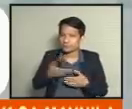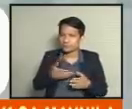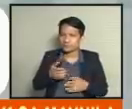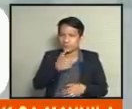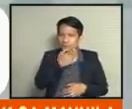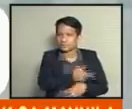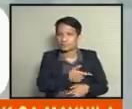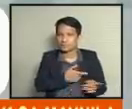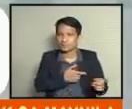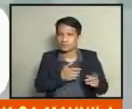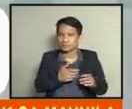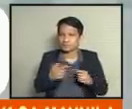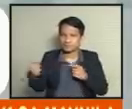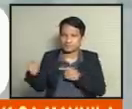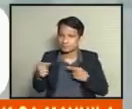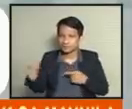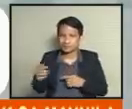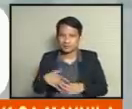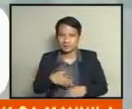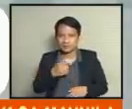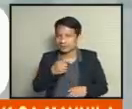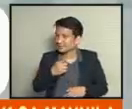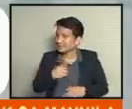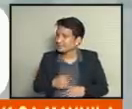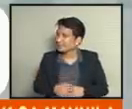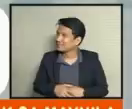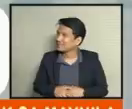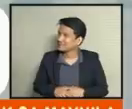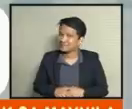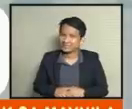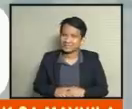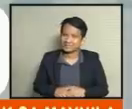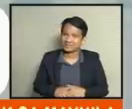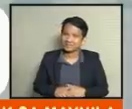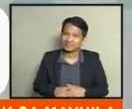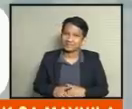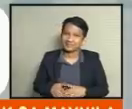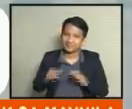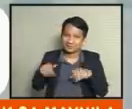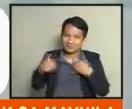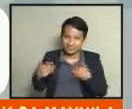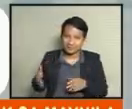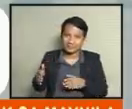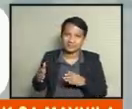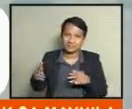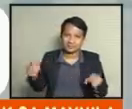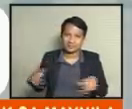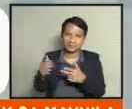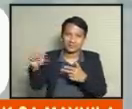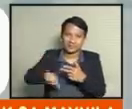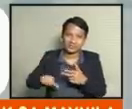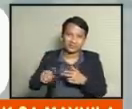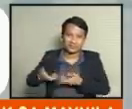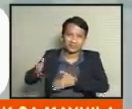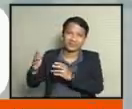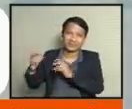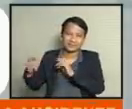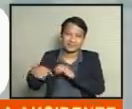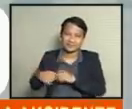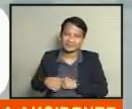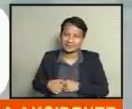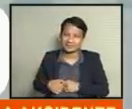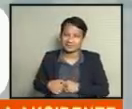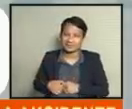malas daw po pag inaaway. Huwag ka nang maingay. Pero pagkatapos, pwede mo na awayin pag natalo. Pagkatapos, doon na po. Nananalo